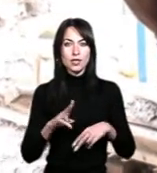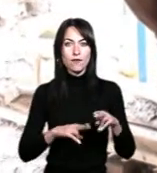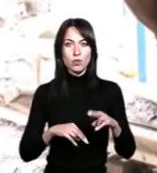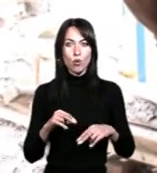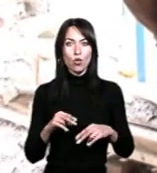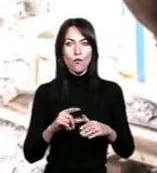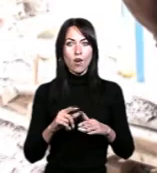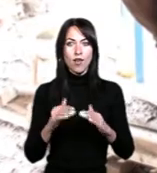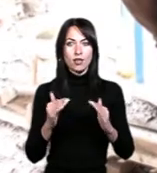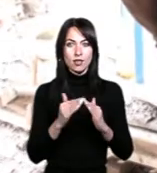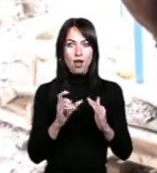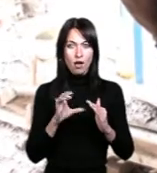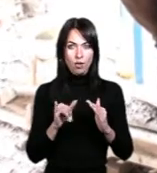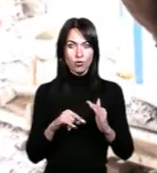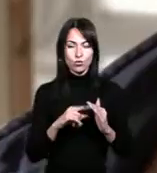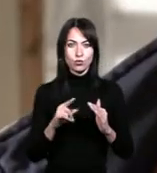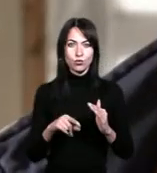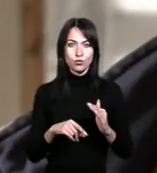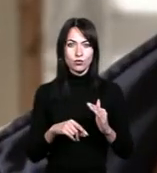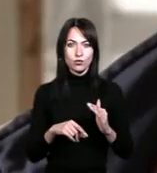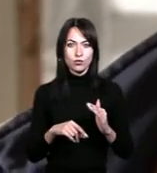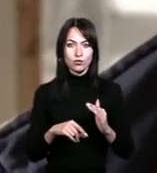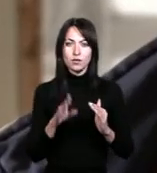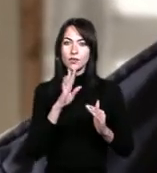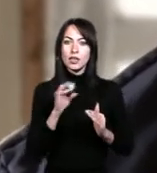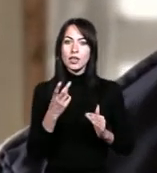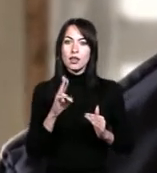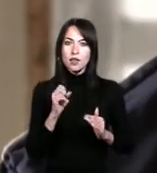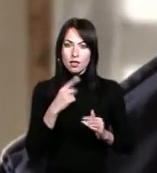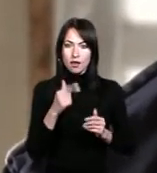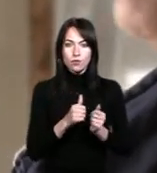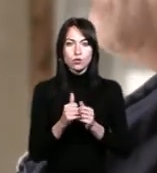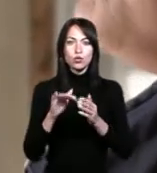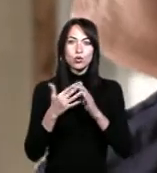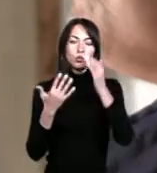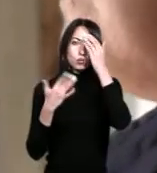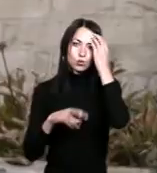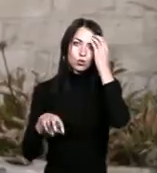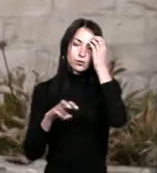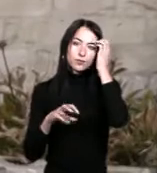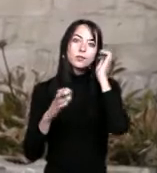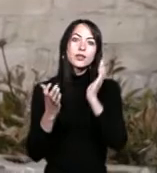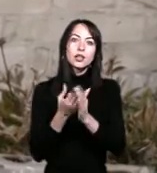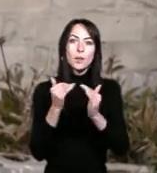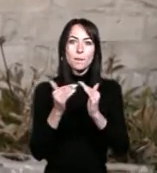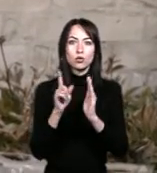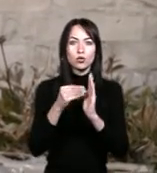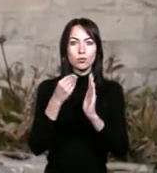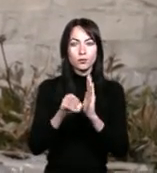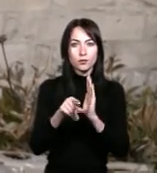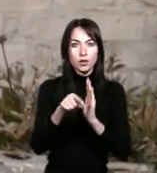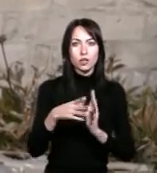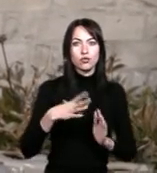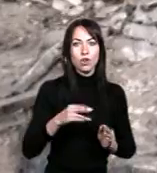хату, то життя міне. Тетяна каже, у сусідньому селі вже підшукали будинок. Щоб його придбати, чекають